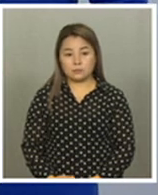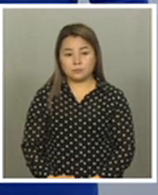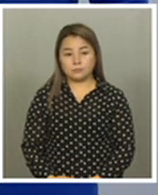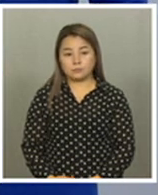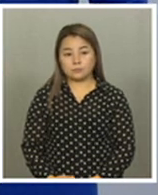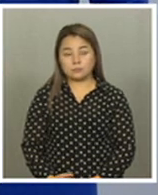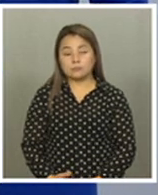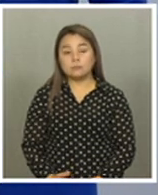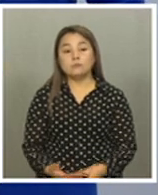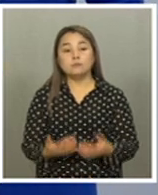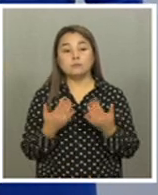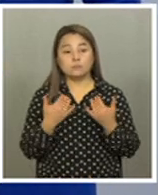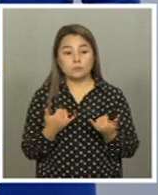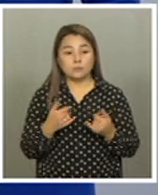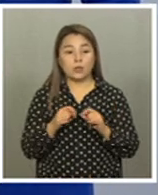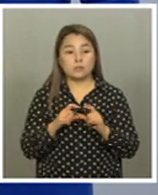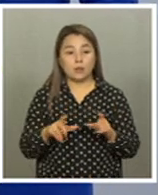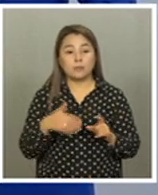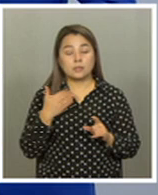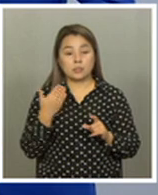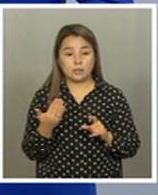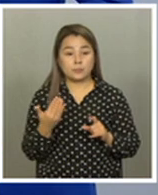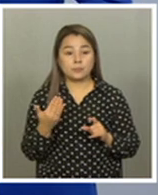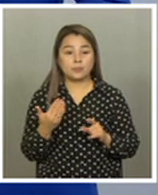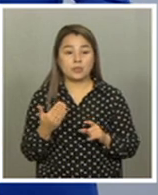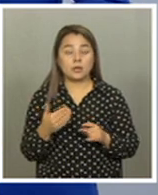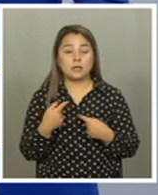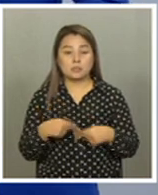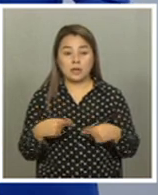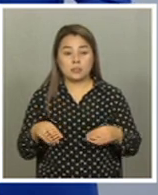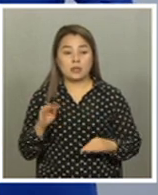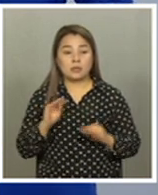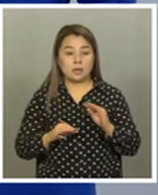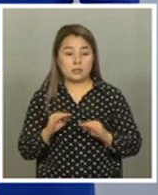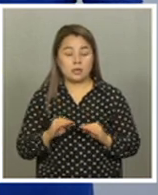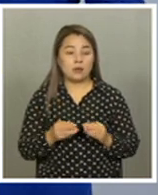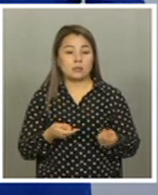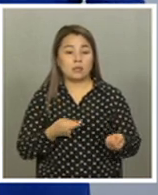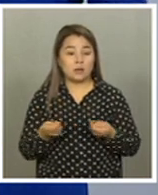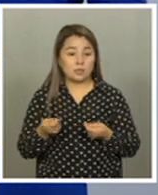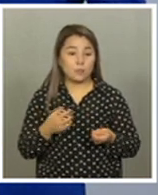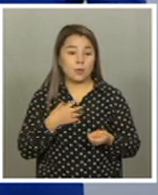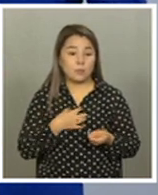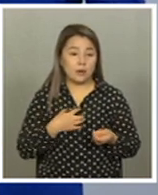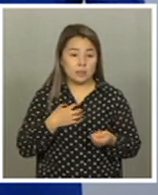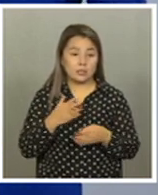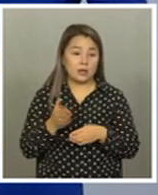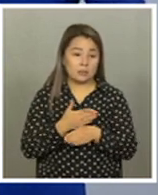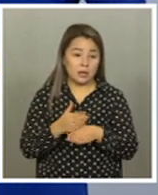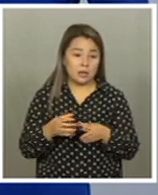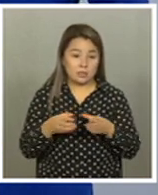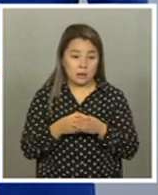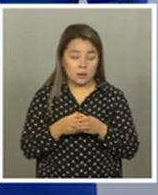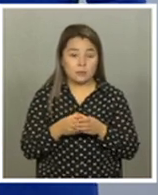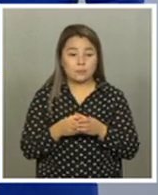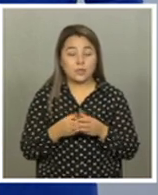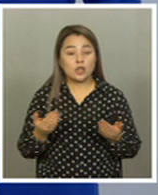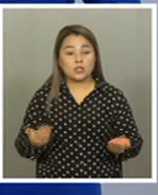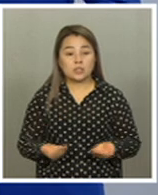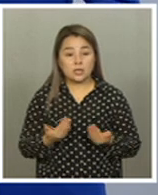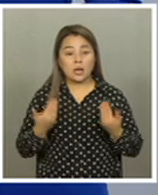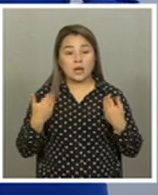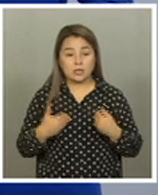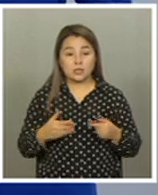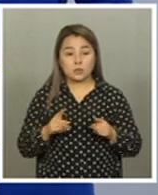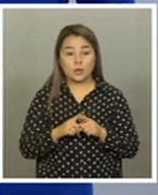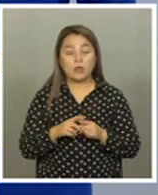Балалар, бүгінгі сабақта сіздер заттарды тасымалдаудың маңыздылығын және олар тірі ағзалардың